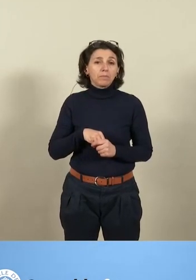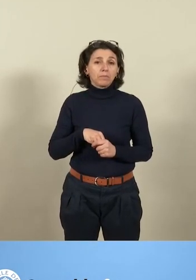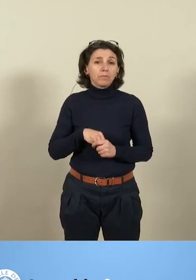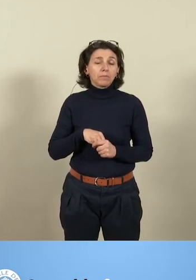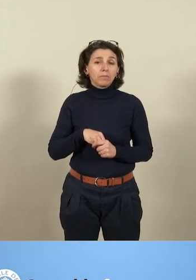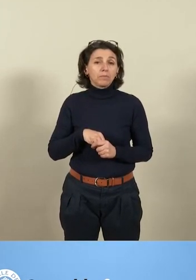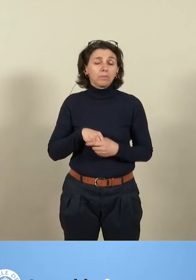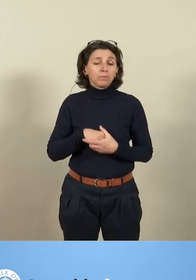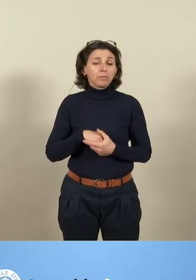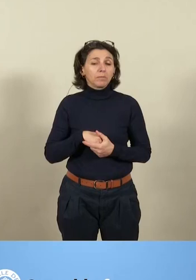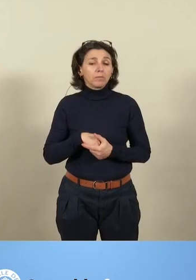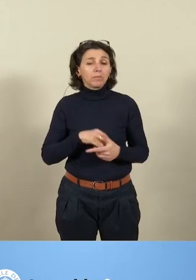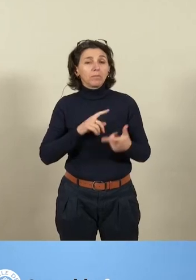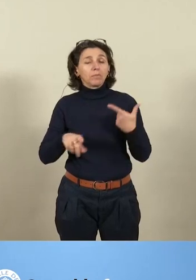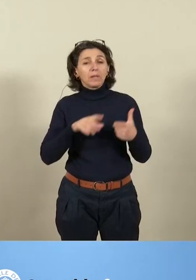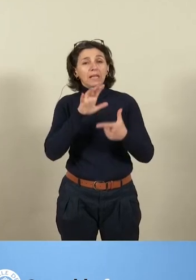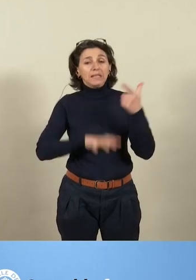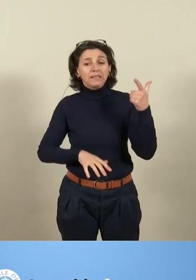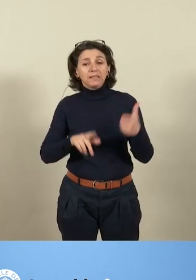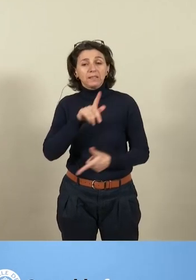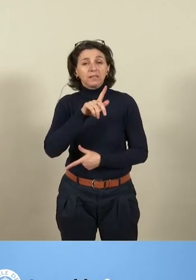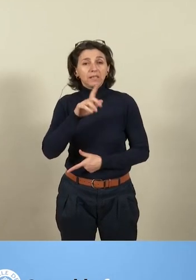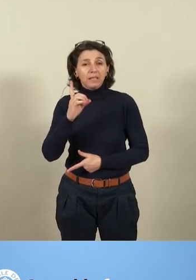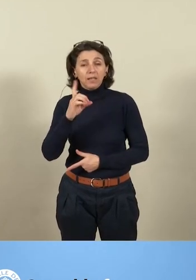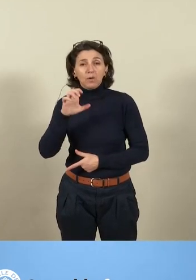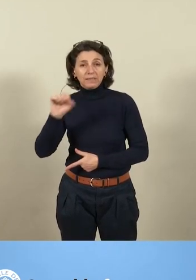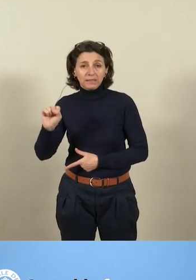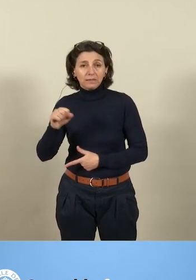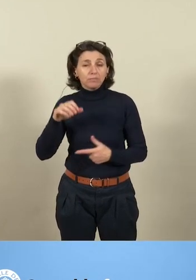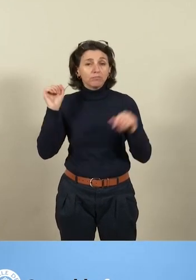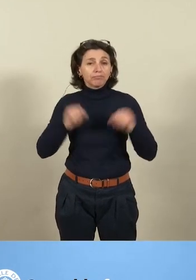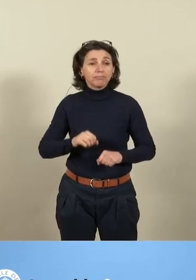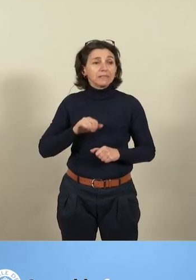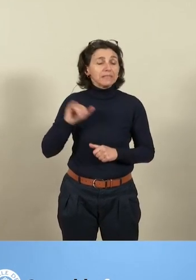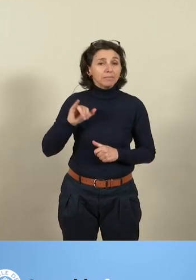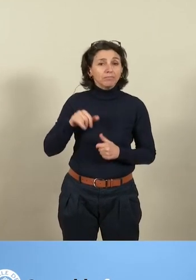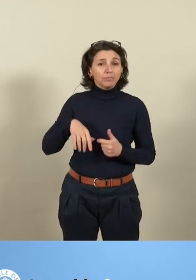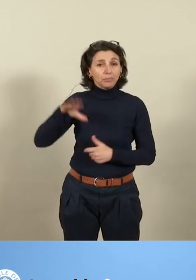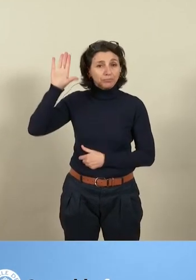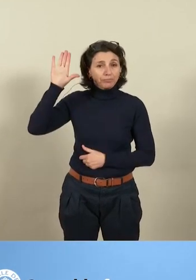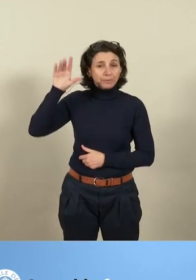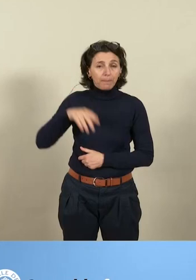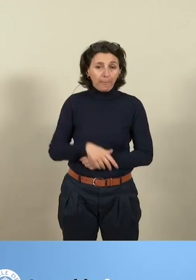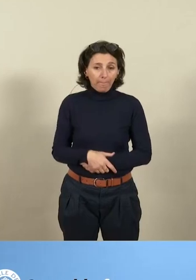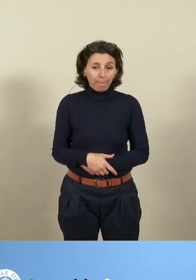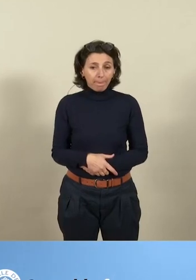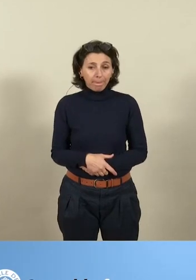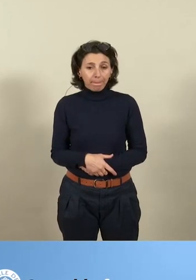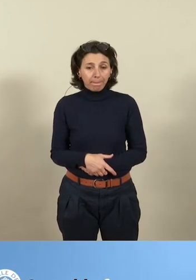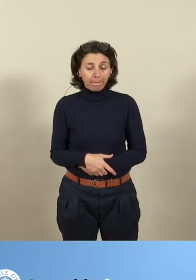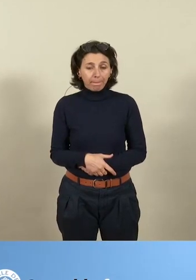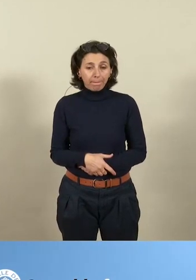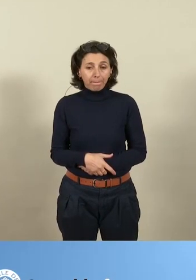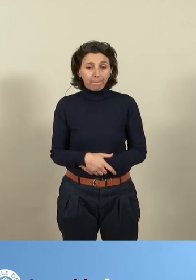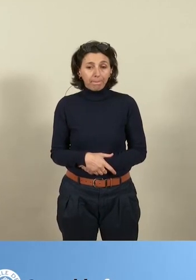euh la liste de gdes qui vote pour euh 1 2 3 4 5 6 vous avez le